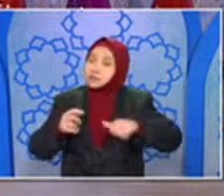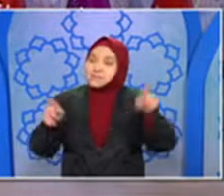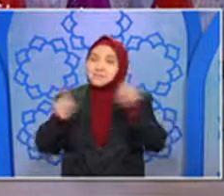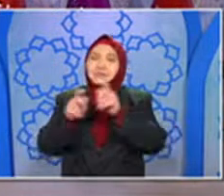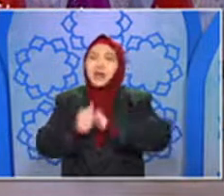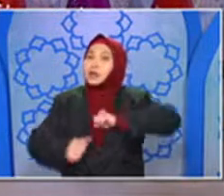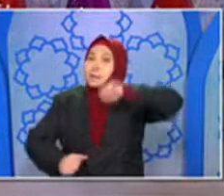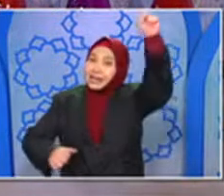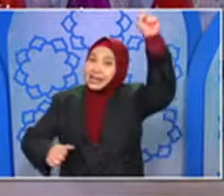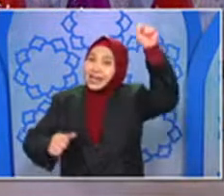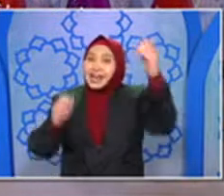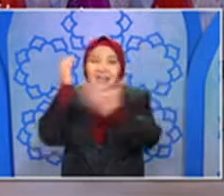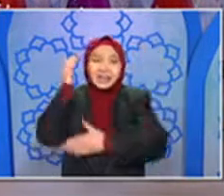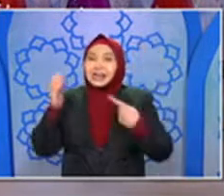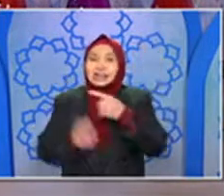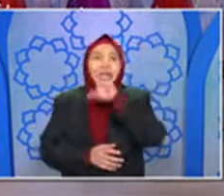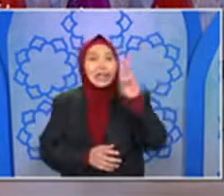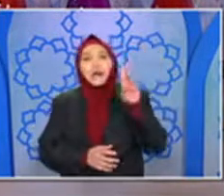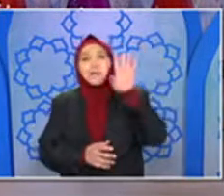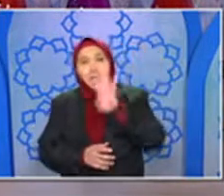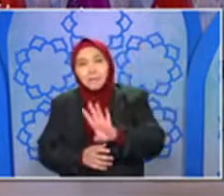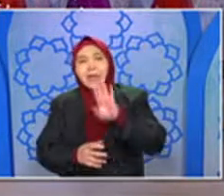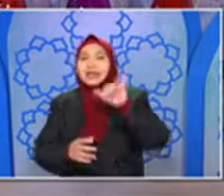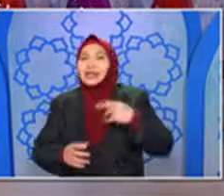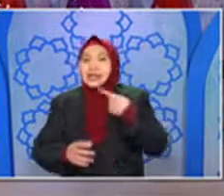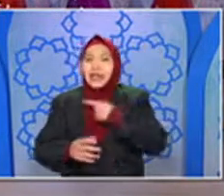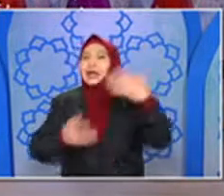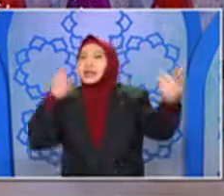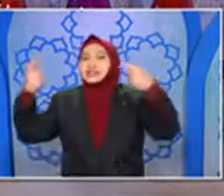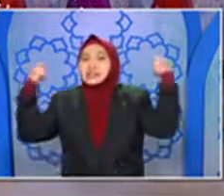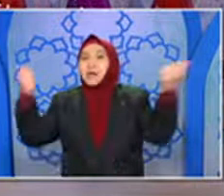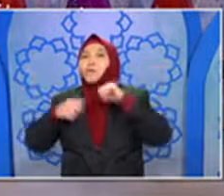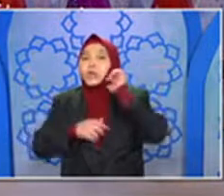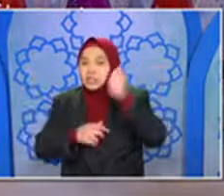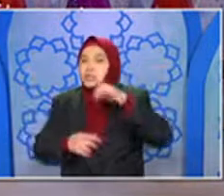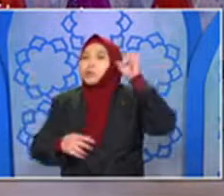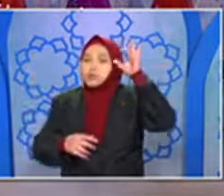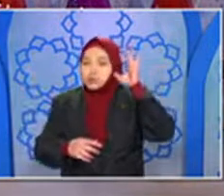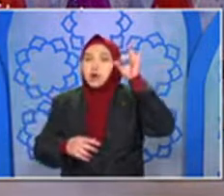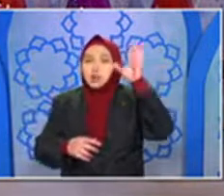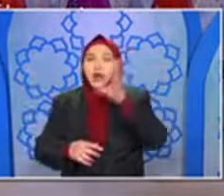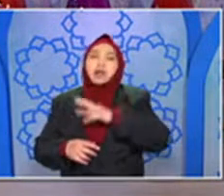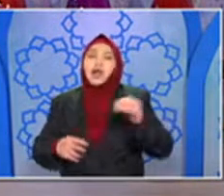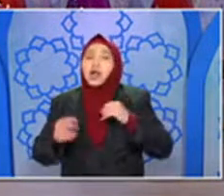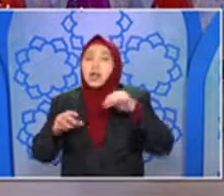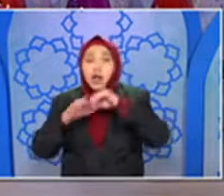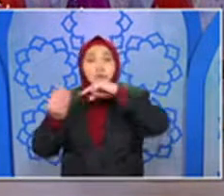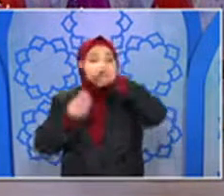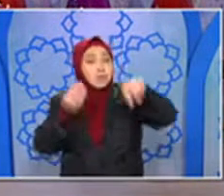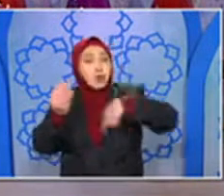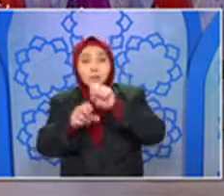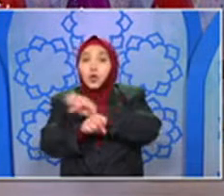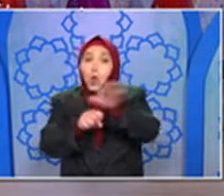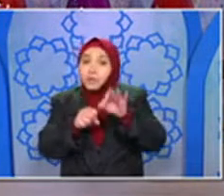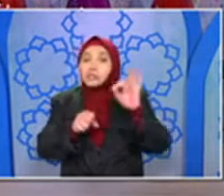negara kita yang ke-64 yang kita akan sambut esok insya-Allah. Dalam situasi COVID-19